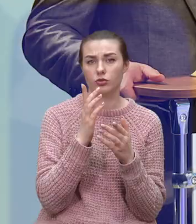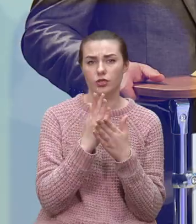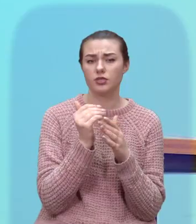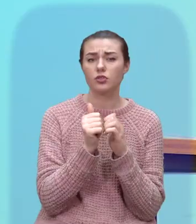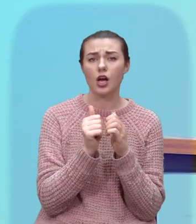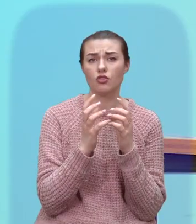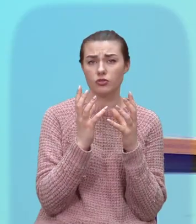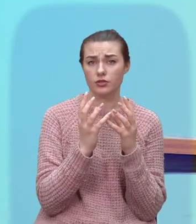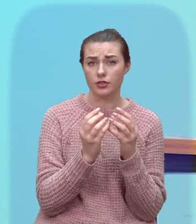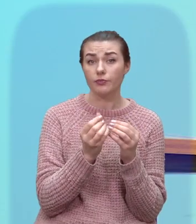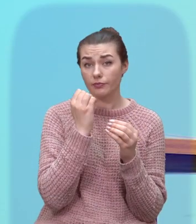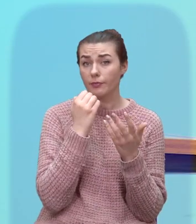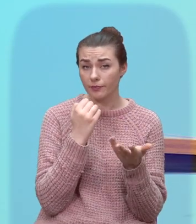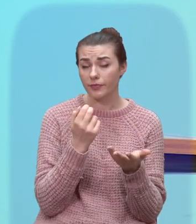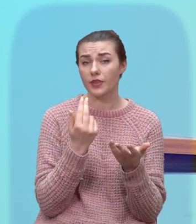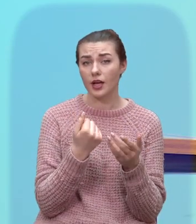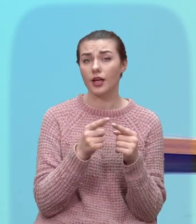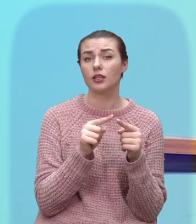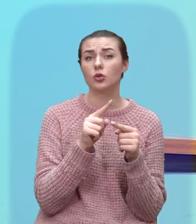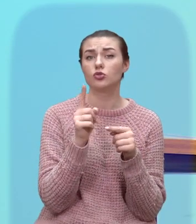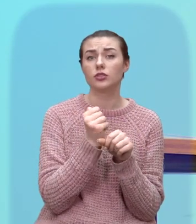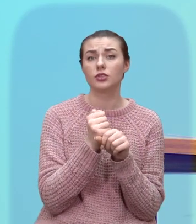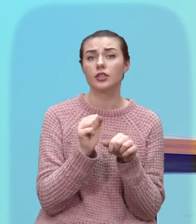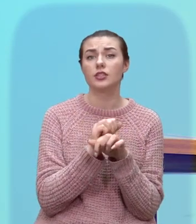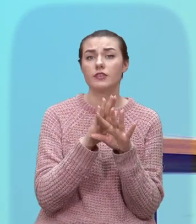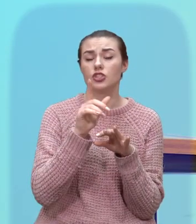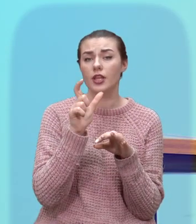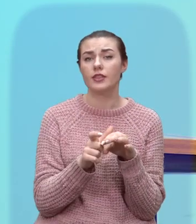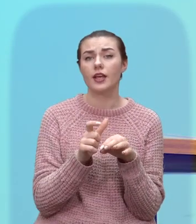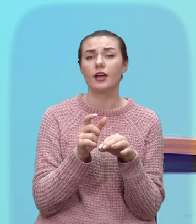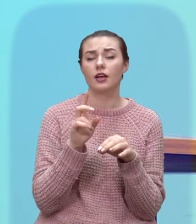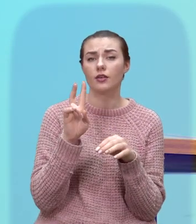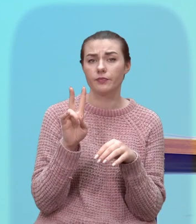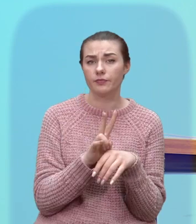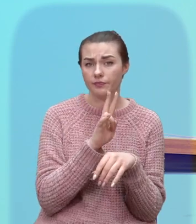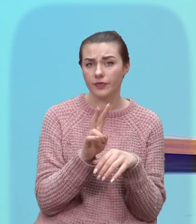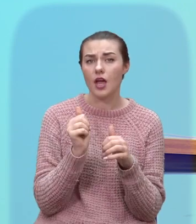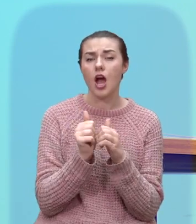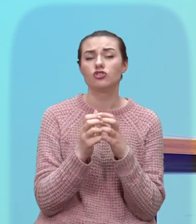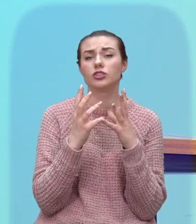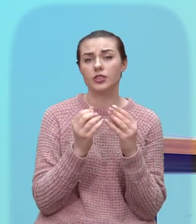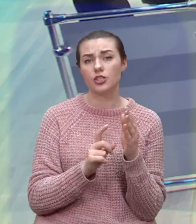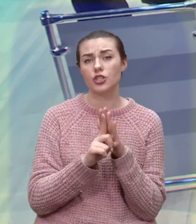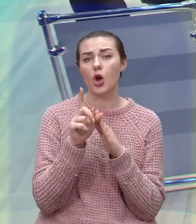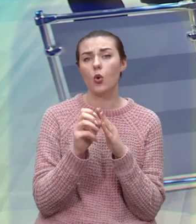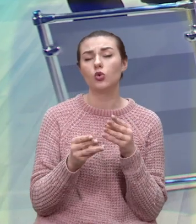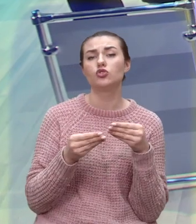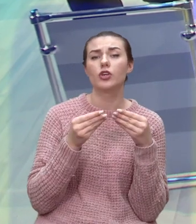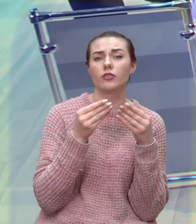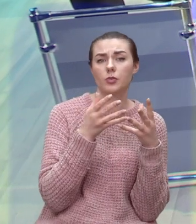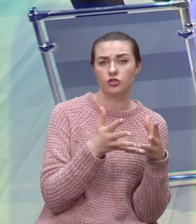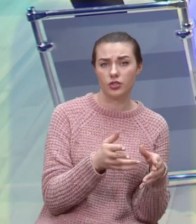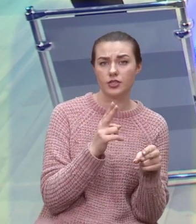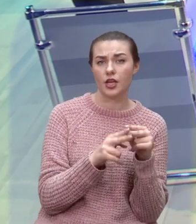каждый день сушеная спасибо большой то есть это вот то что делал свещение каждый день начиная от жертвоприношений